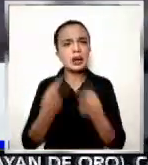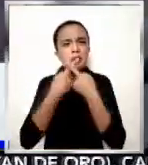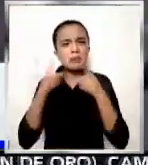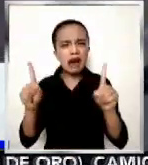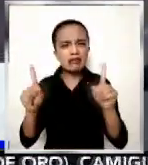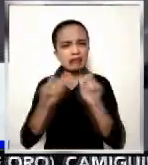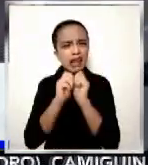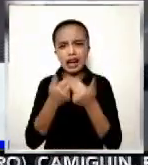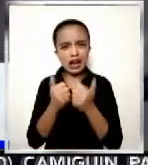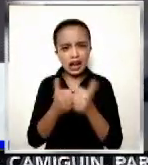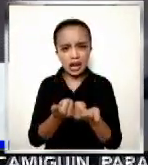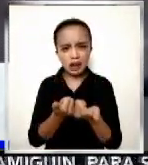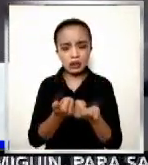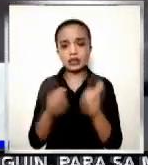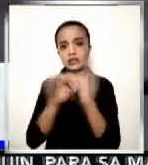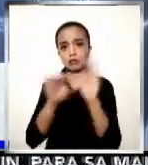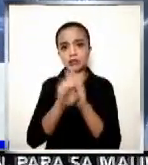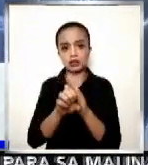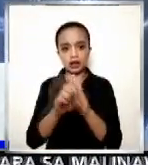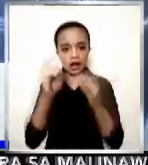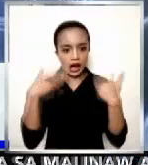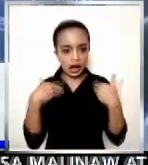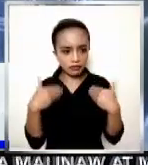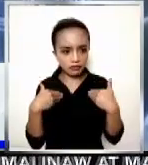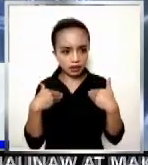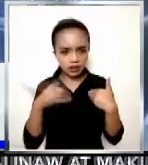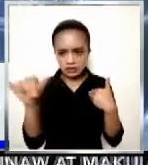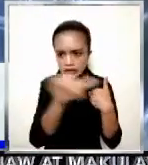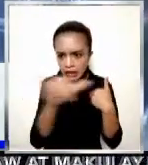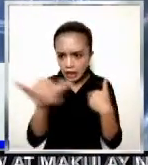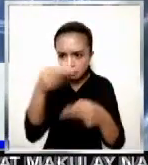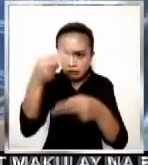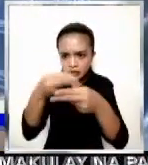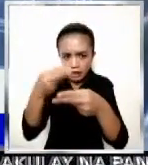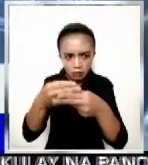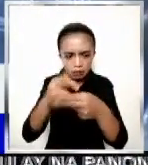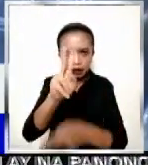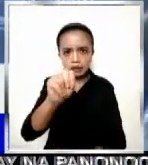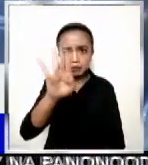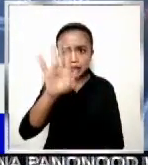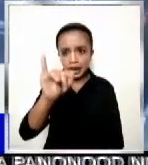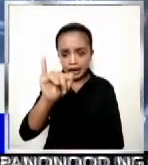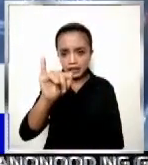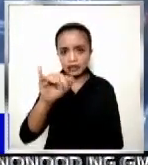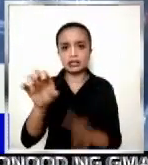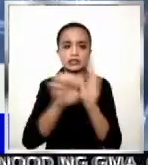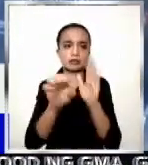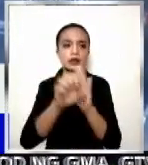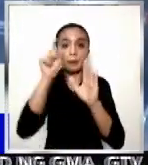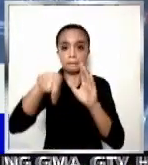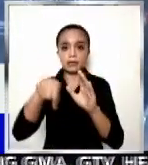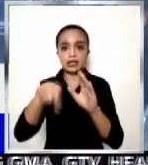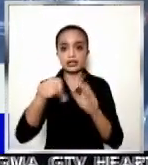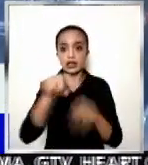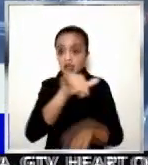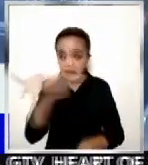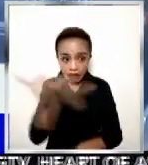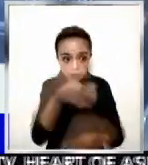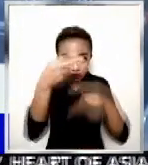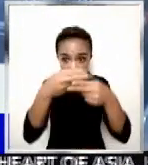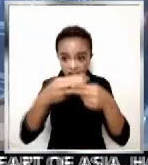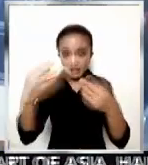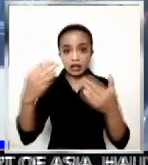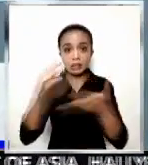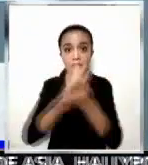may hit o kapangalan? Kung mangyari po na nag-hit kayo, you have to report to the nearest NBI office for quality